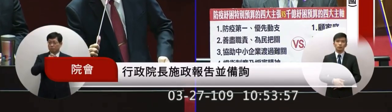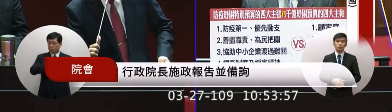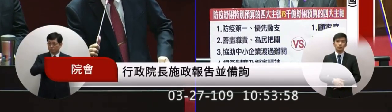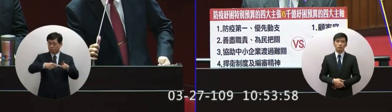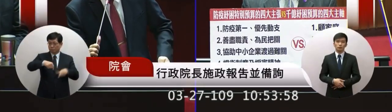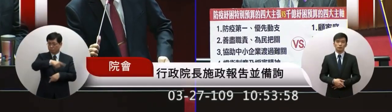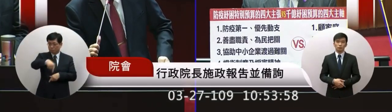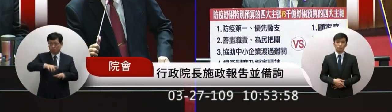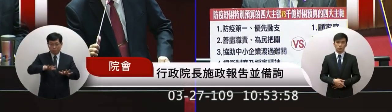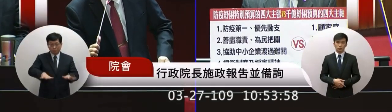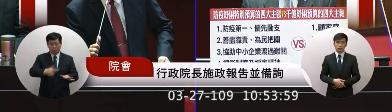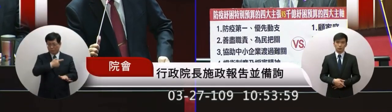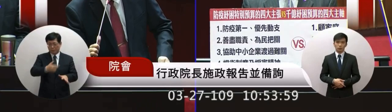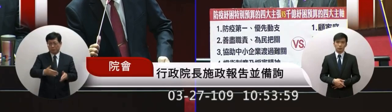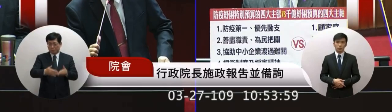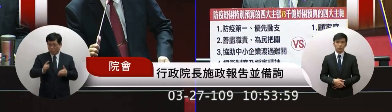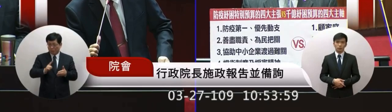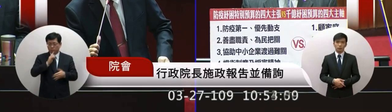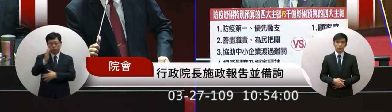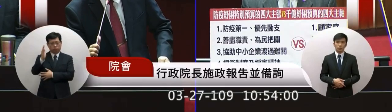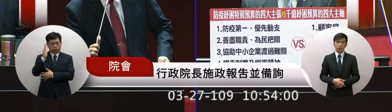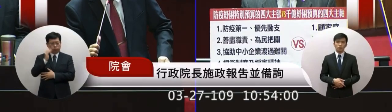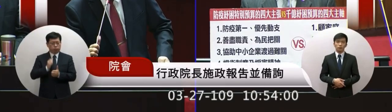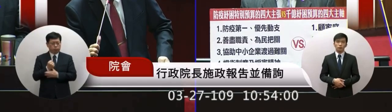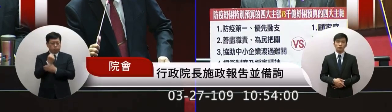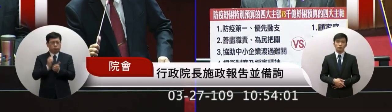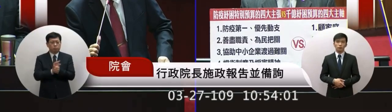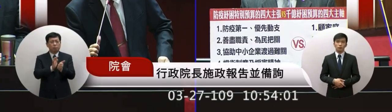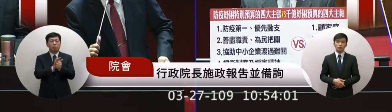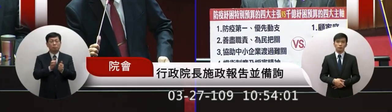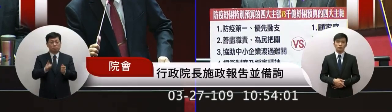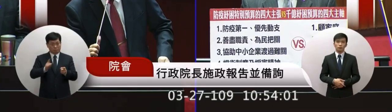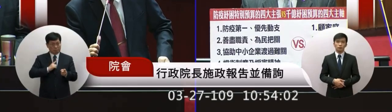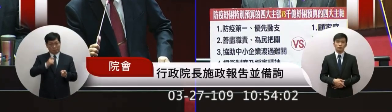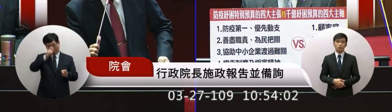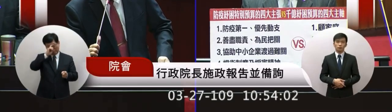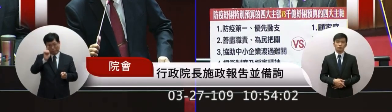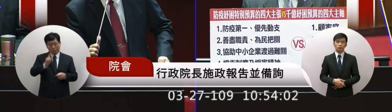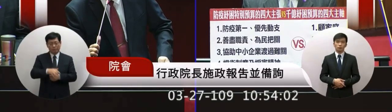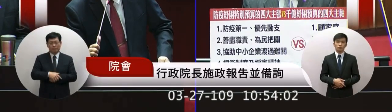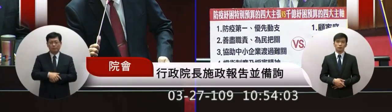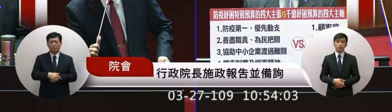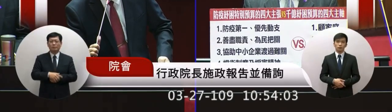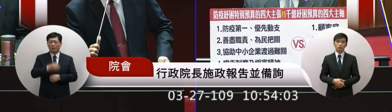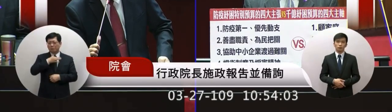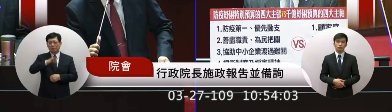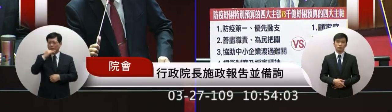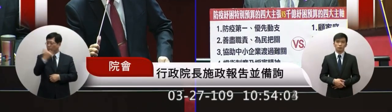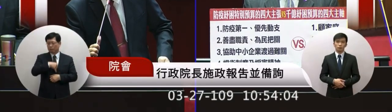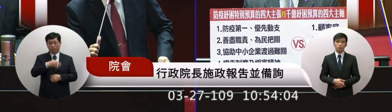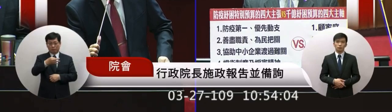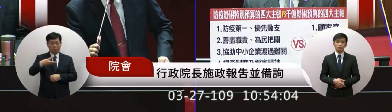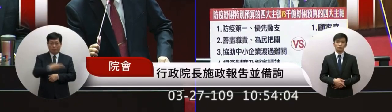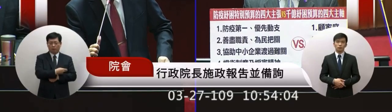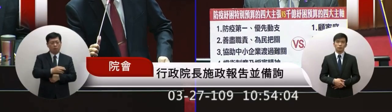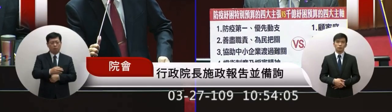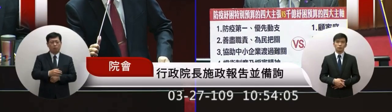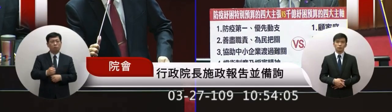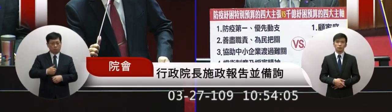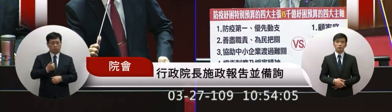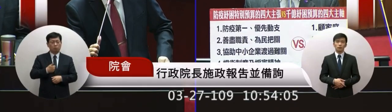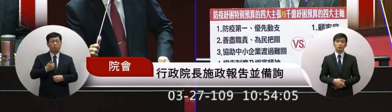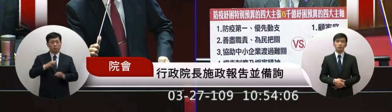业这个时阵上需要政府甲听，啊，所以你期待讲望雨天疏散，我甲你报